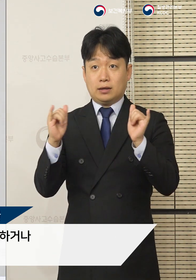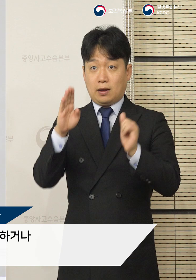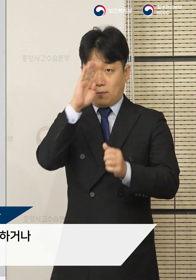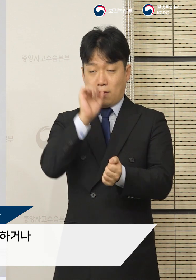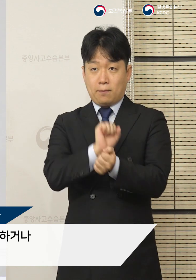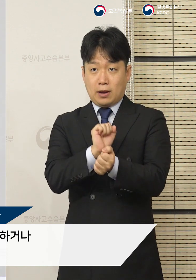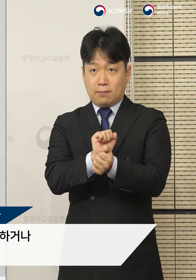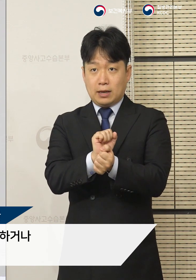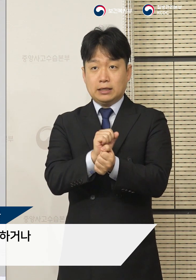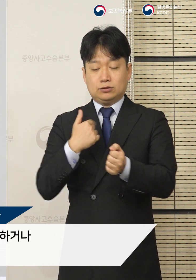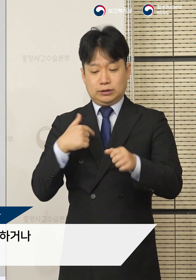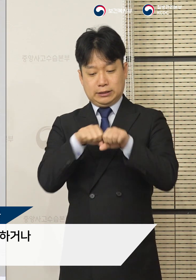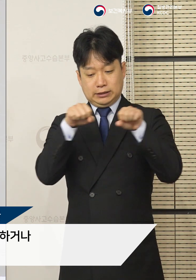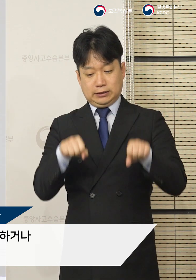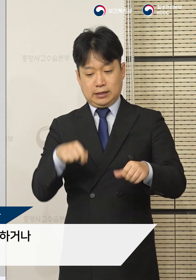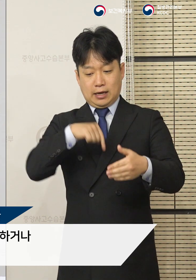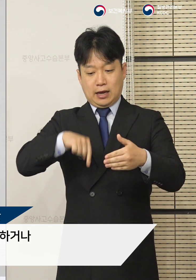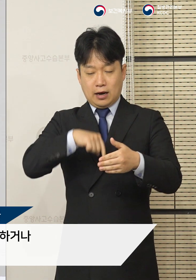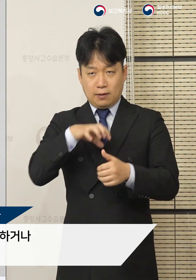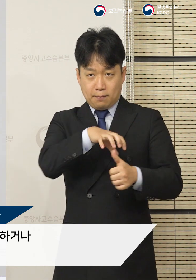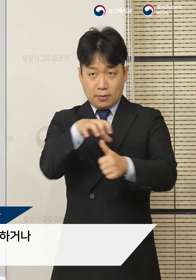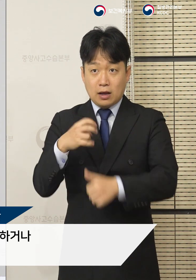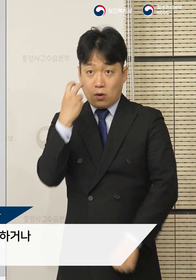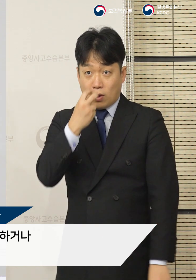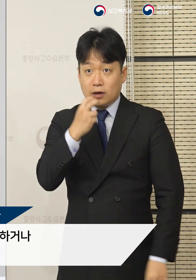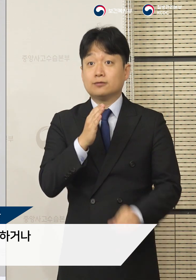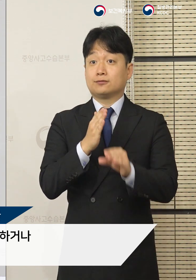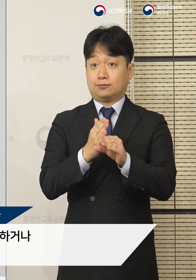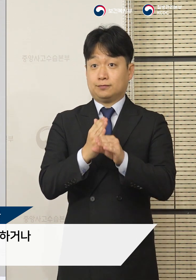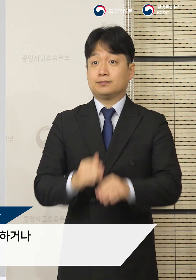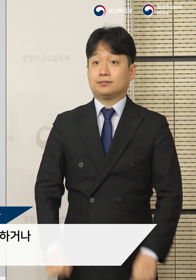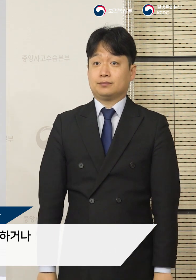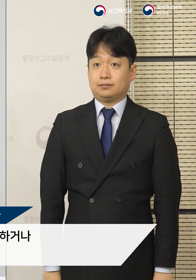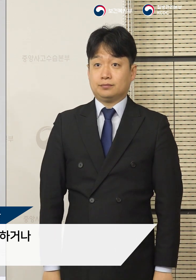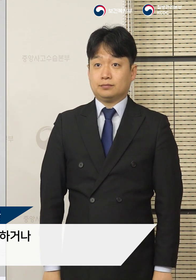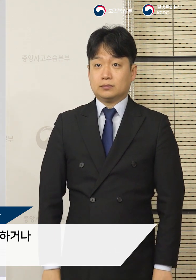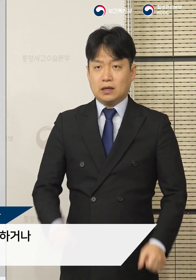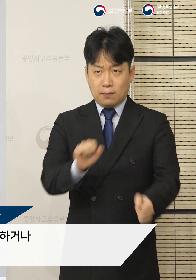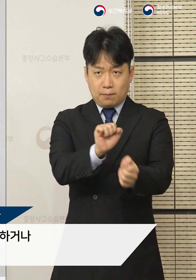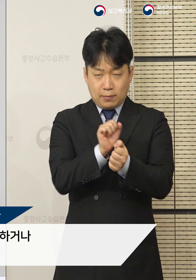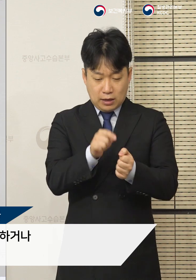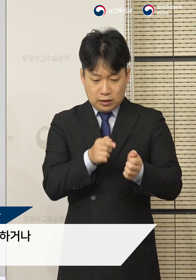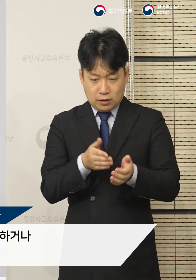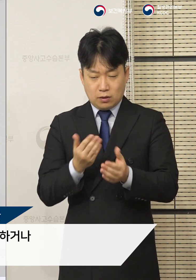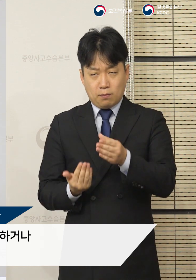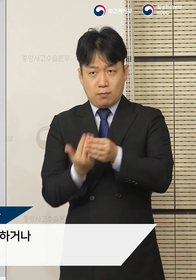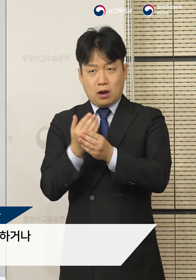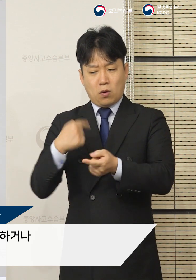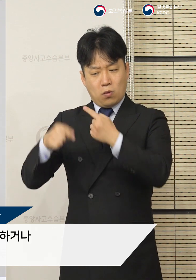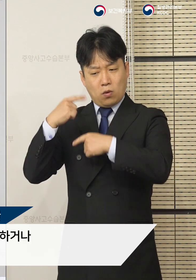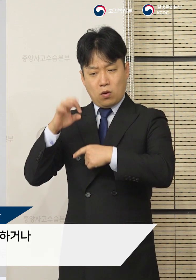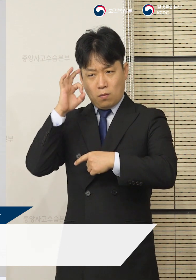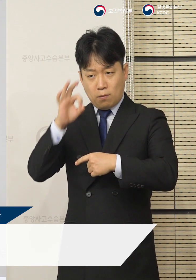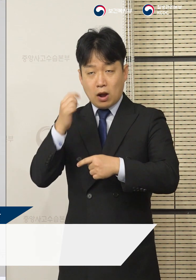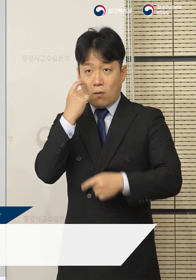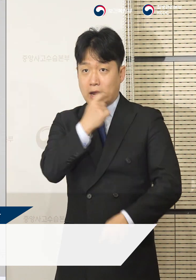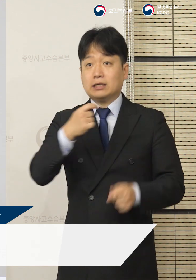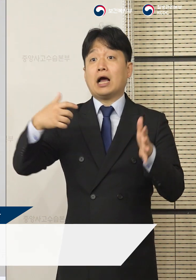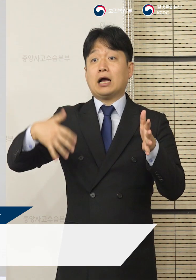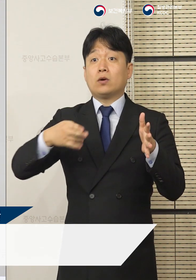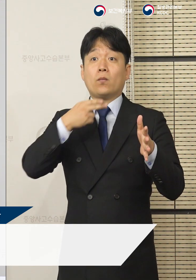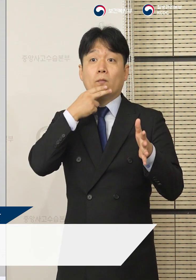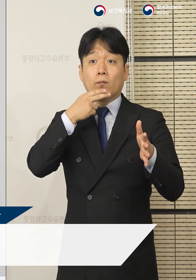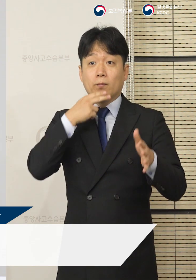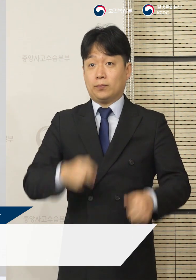환자는 방역 관리 체계 내에서 발생하거나 관리되고 있고 감염 경로를 설명할 수 없는 환자